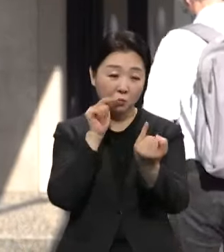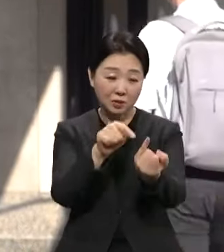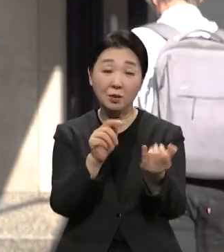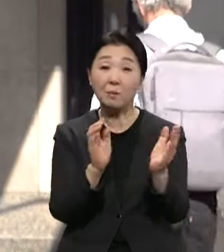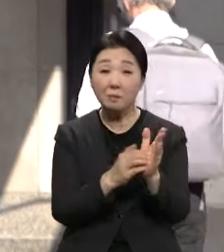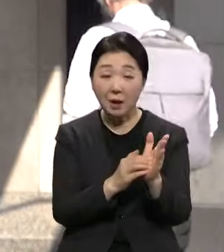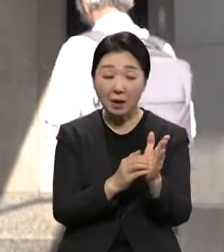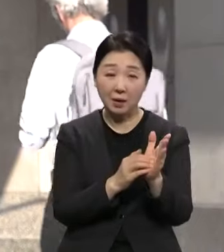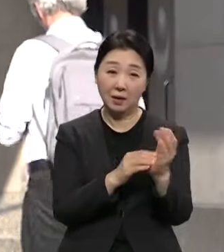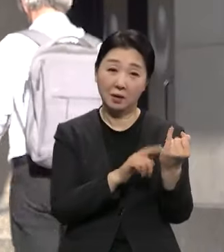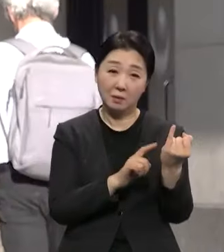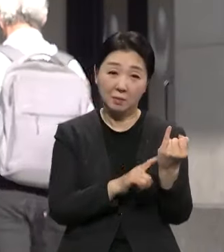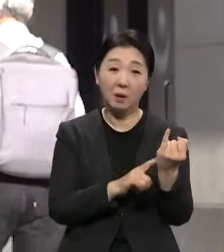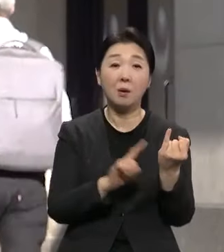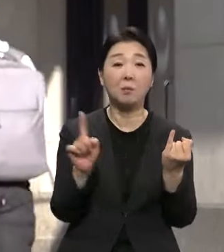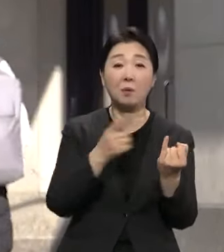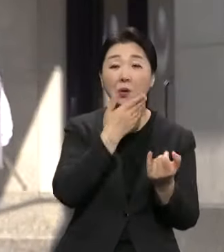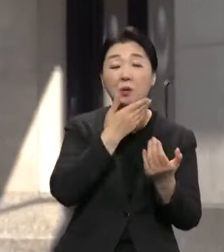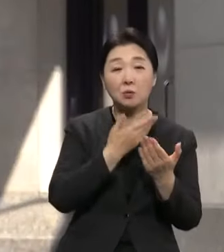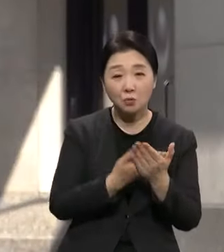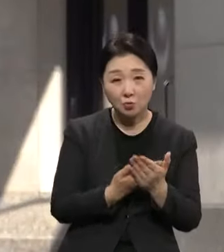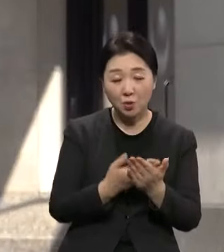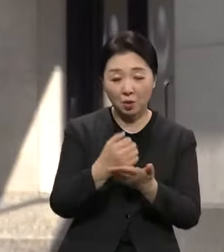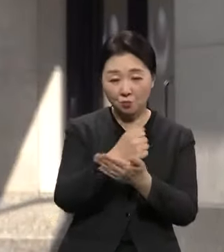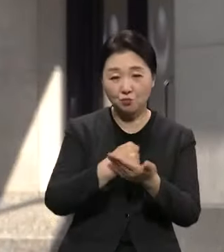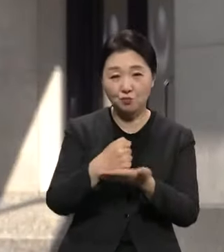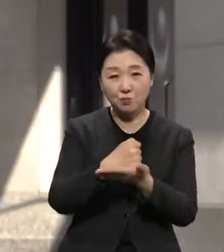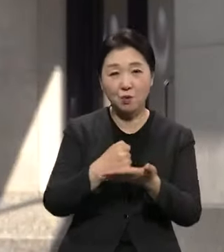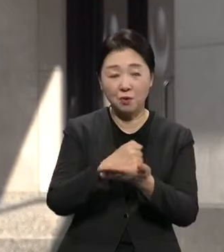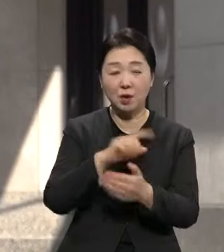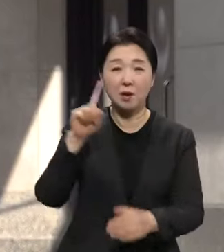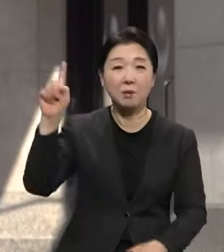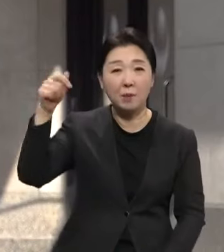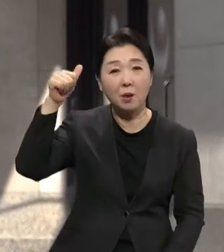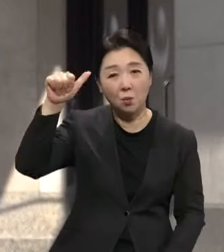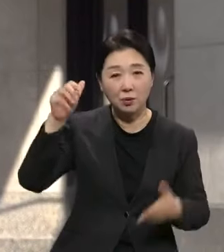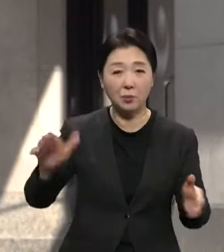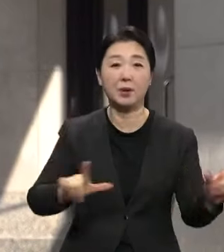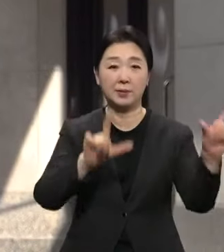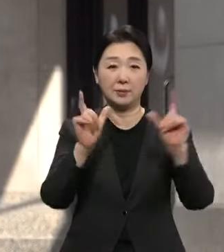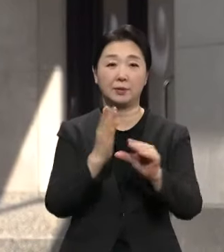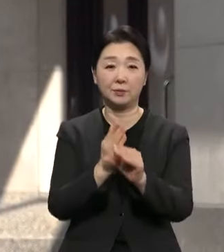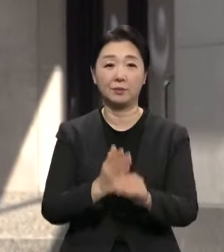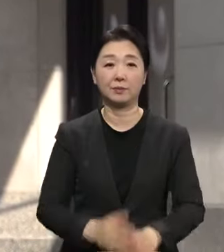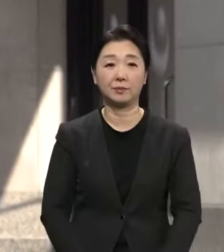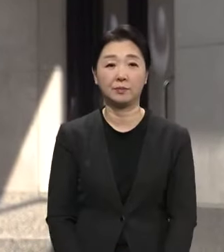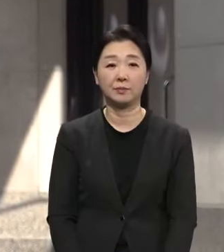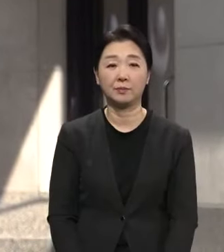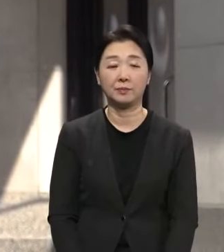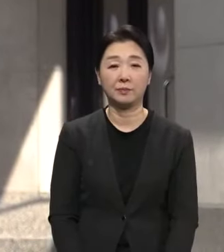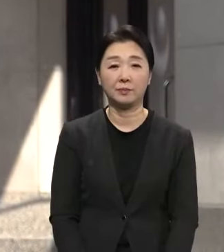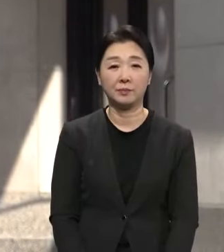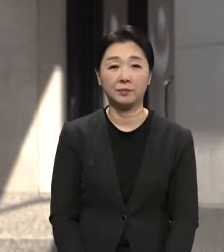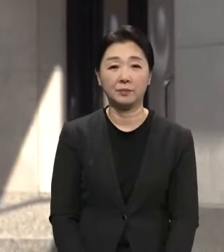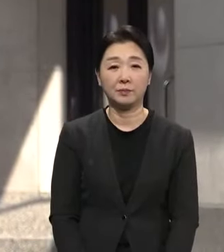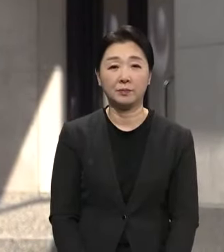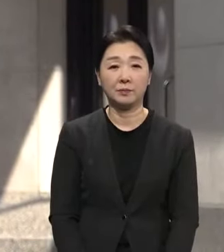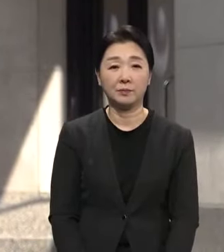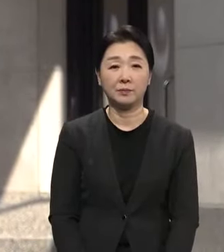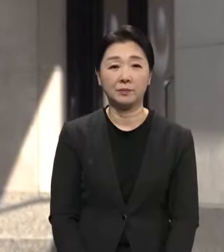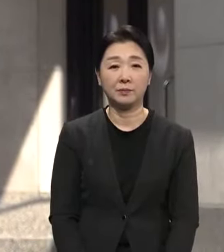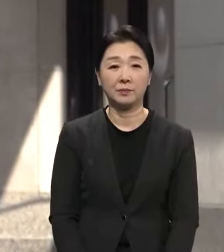해리스에게 그 어느 때보다 중요한 운명의 10위를 보내게 됐습니다 워싱턴에서 JTB